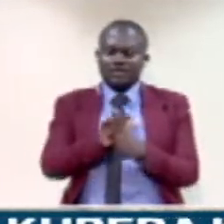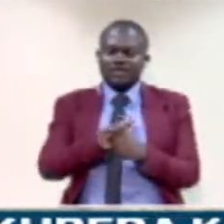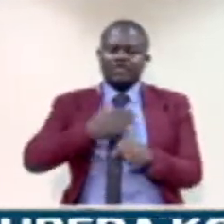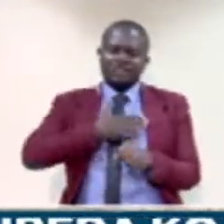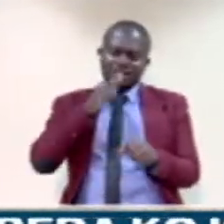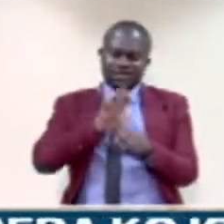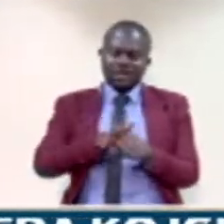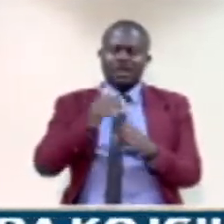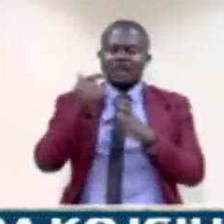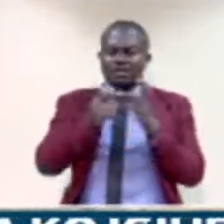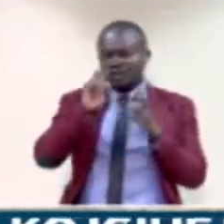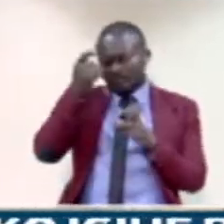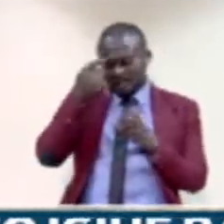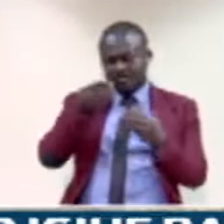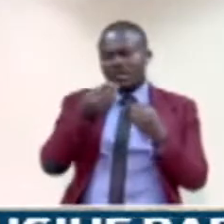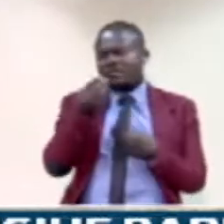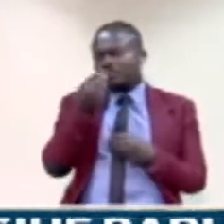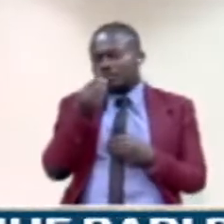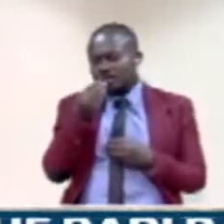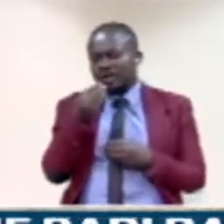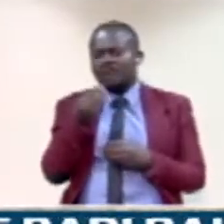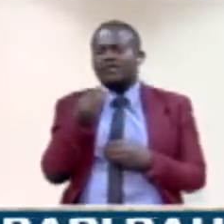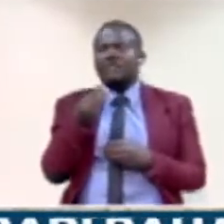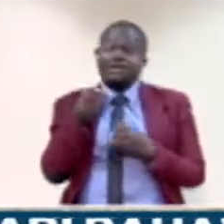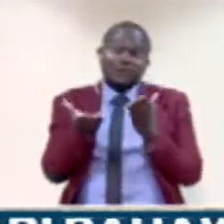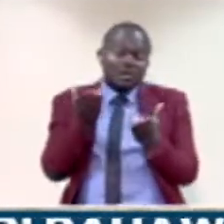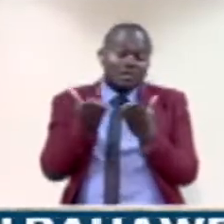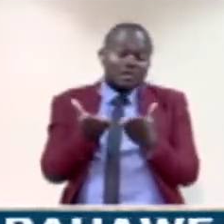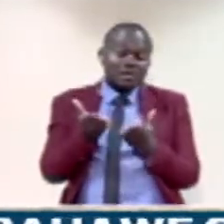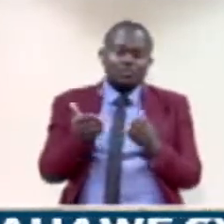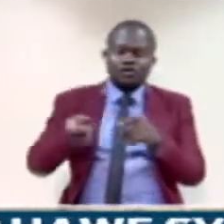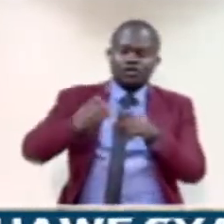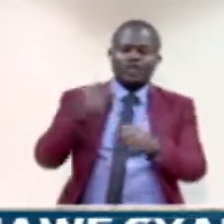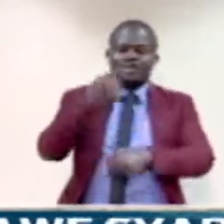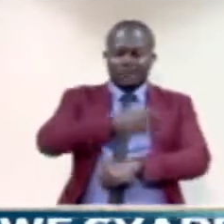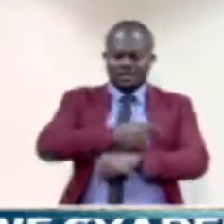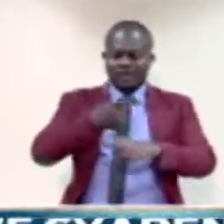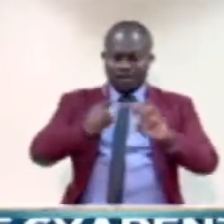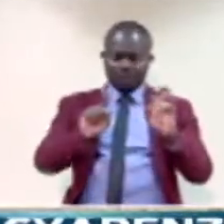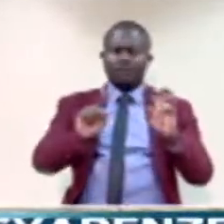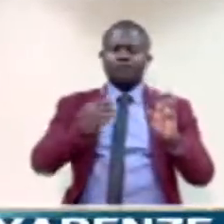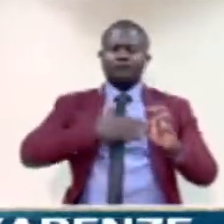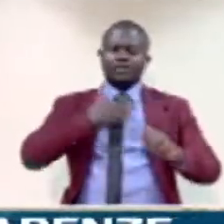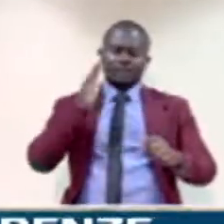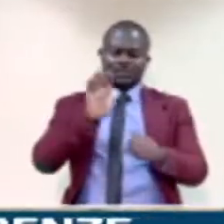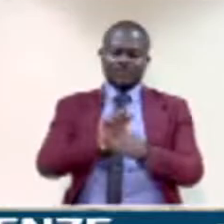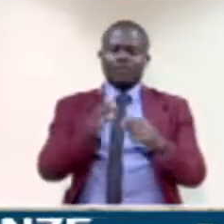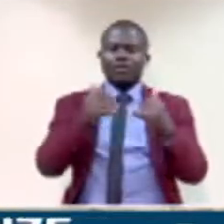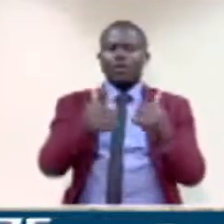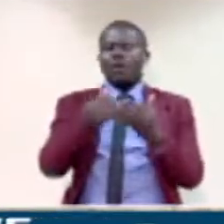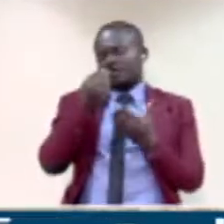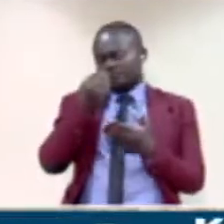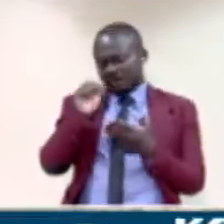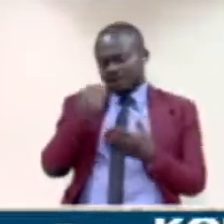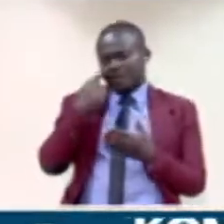kuba leta hari ibyo nzaniye byo kurya. Ya byose biracuma iminsi, sinzi bizageza ryari, ariko ibyo byose ndishimye kuba nyine hari ibyo mbashije